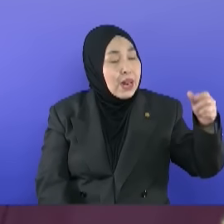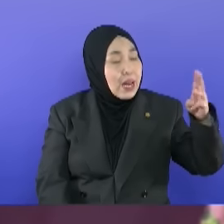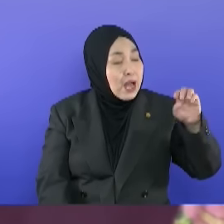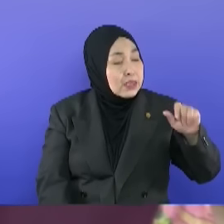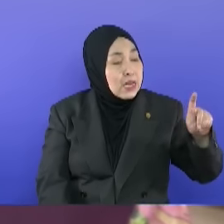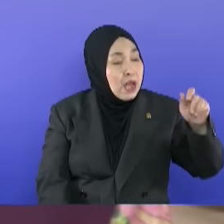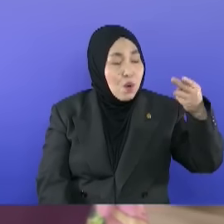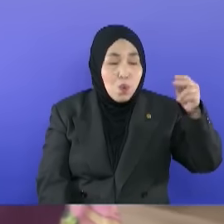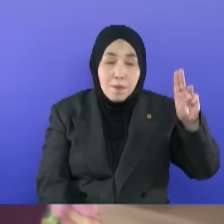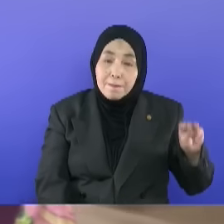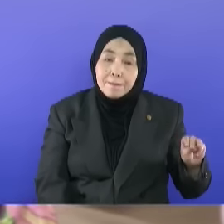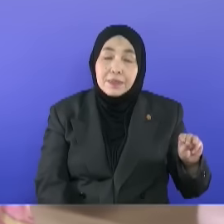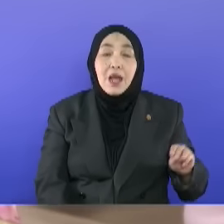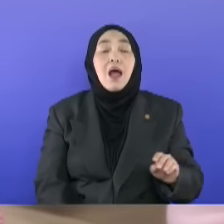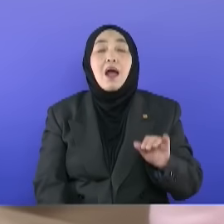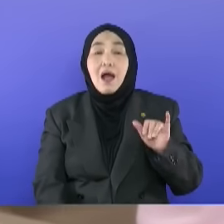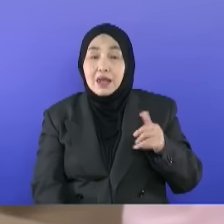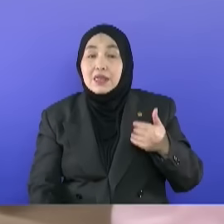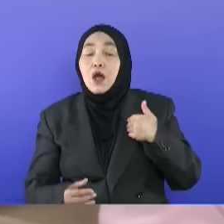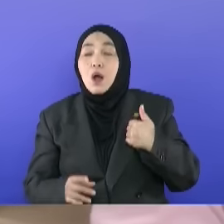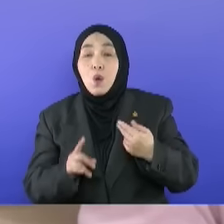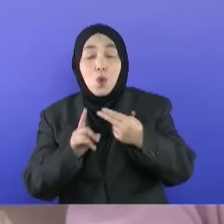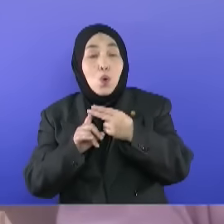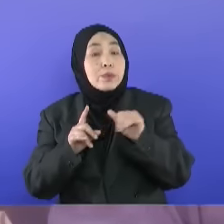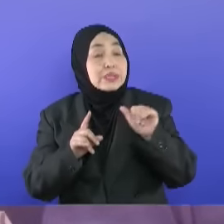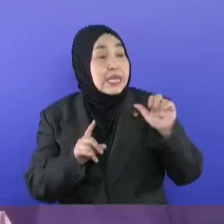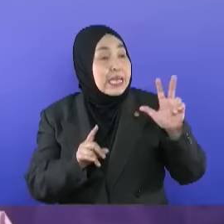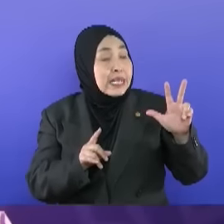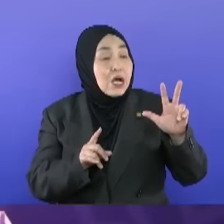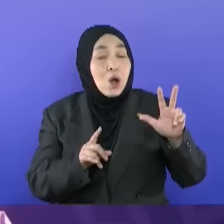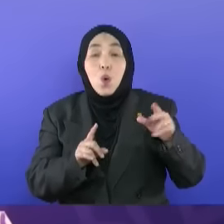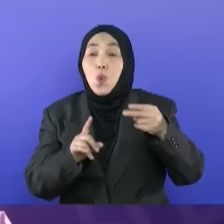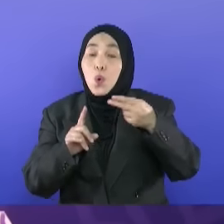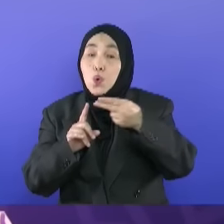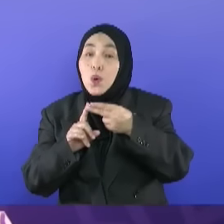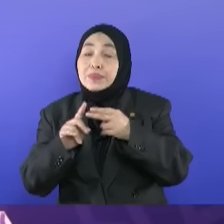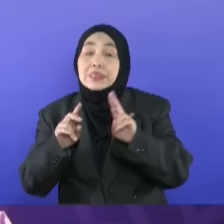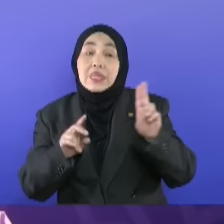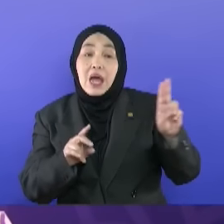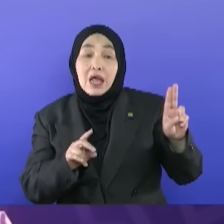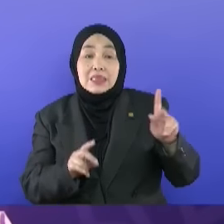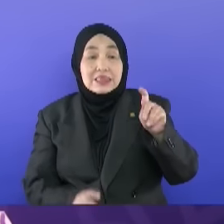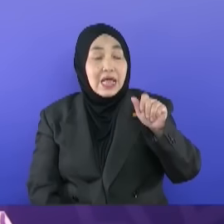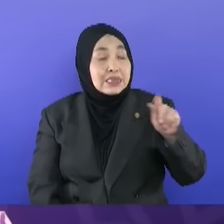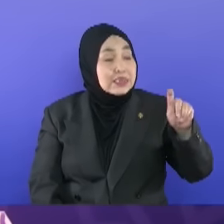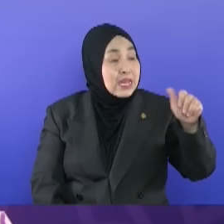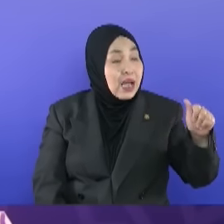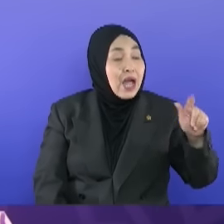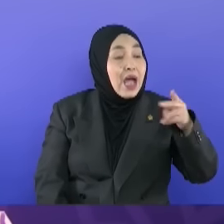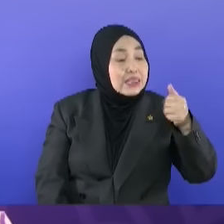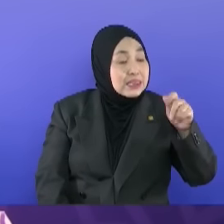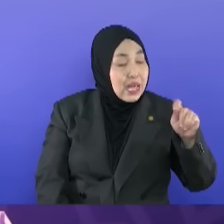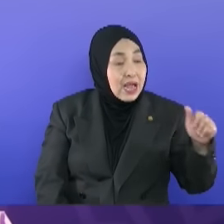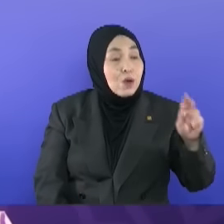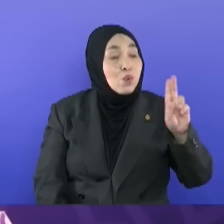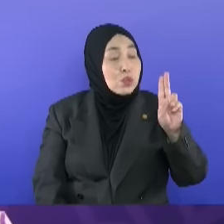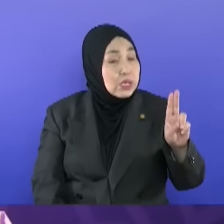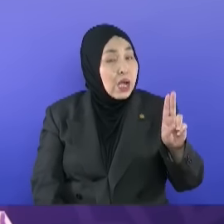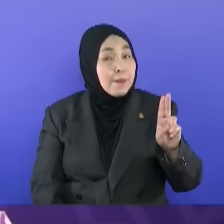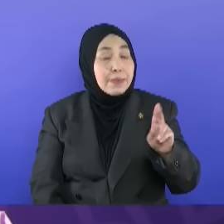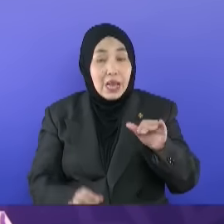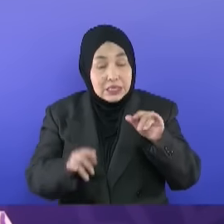millatahum ha ada huruf tiga huruf ta situ. ta tatta. Ha maka huruf ta tu